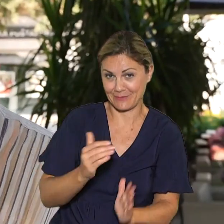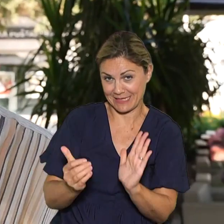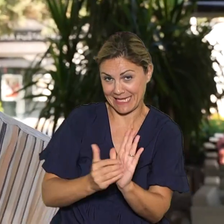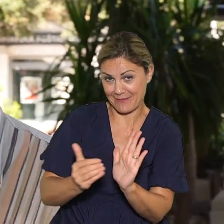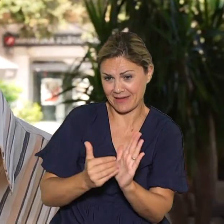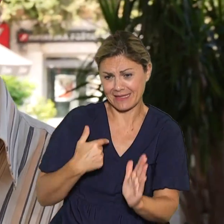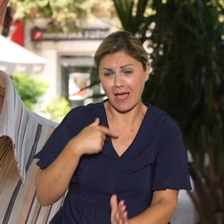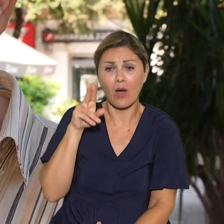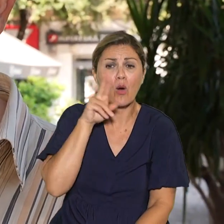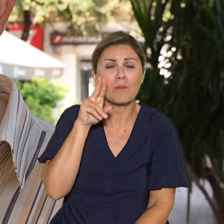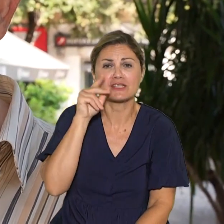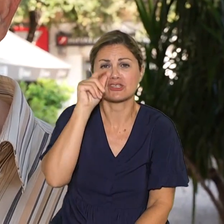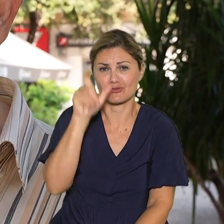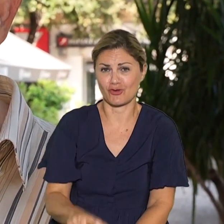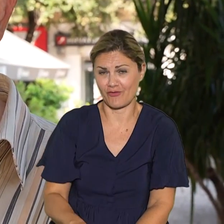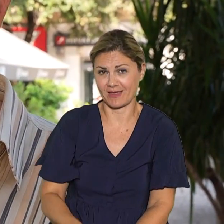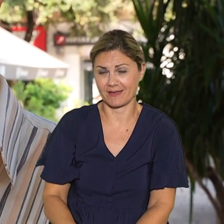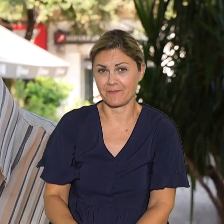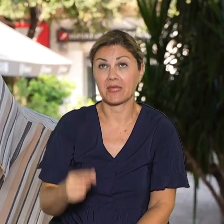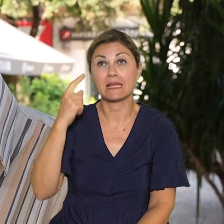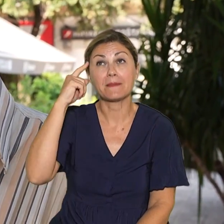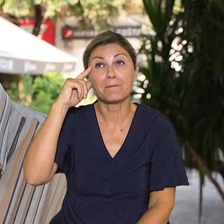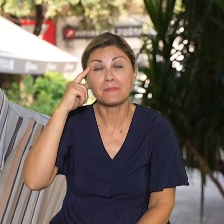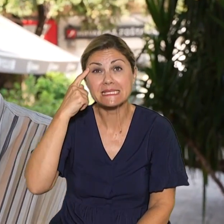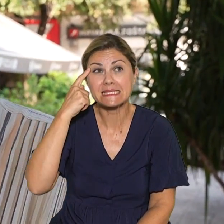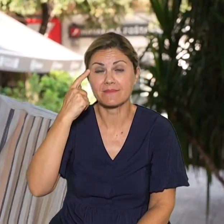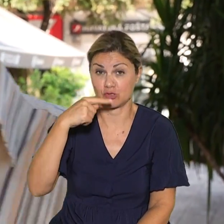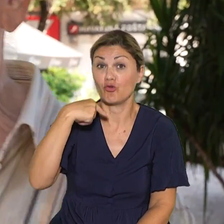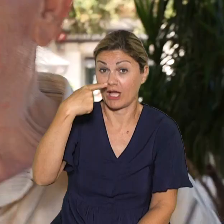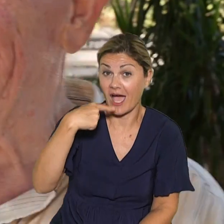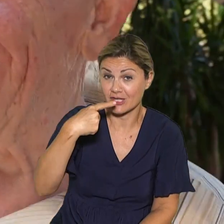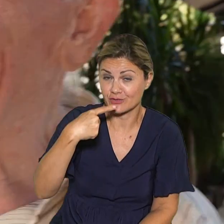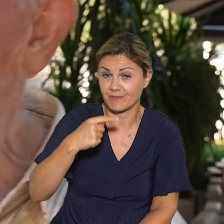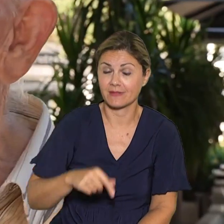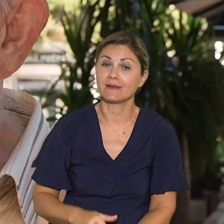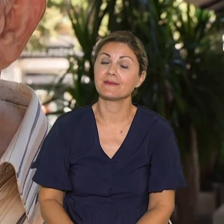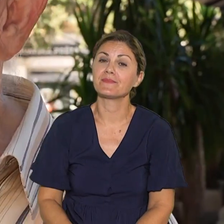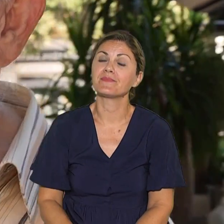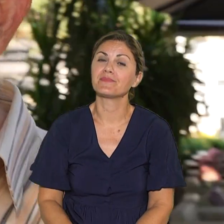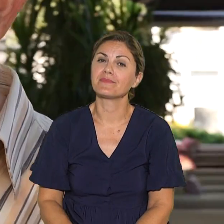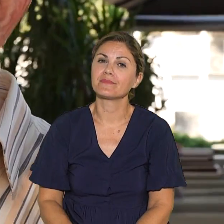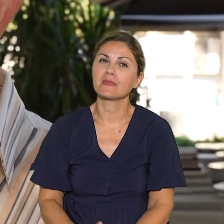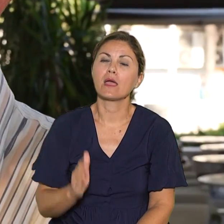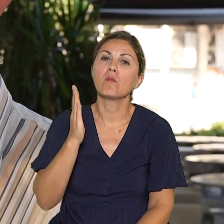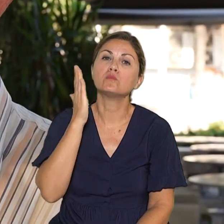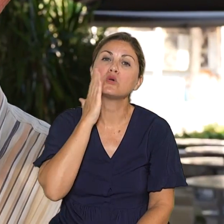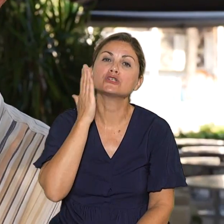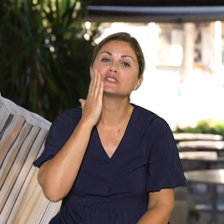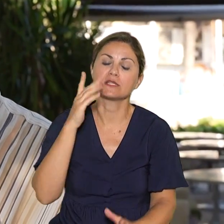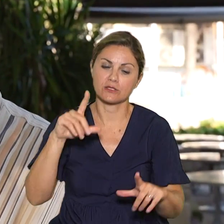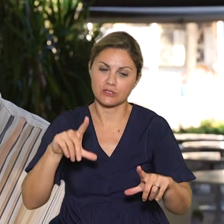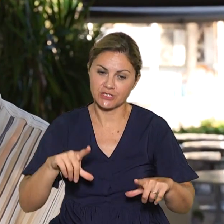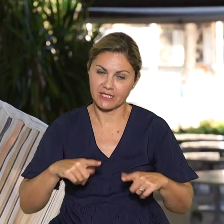kao običnog čovjeka to. Ali ipak ću vam reći jedno. pošteno